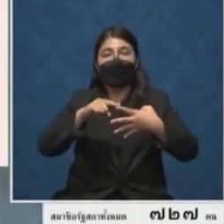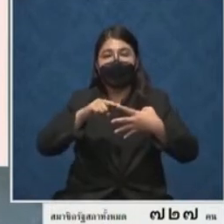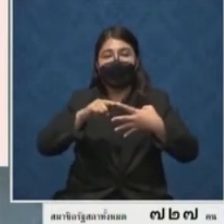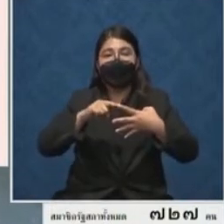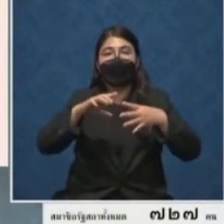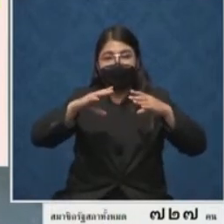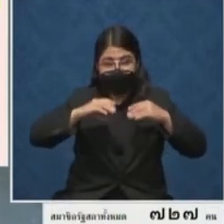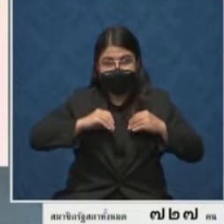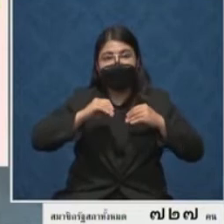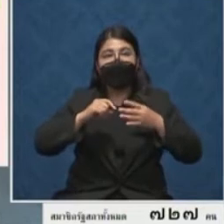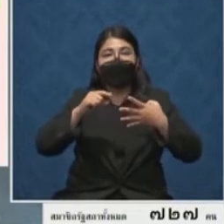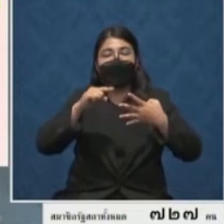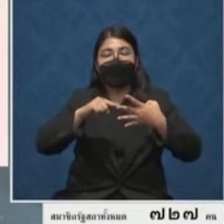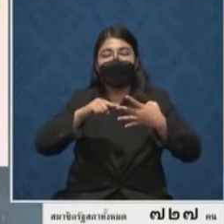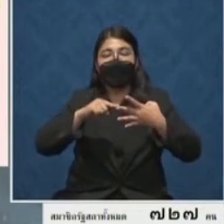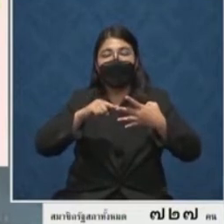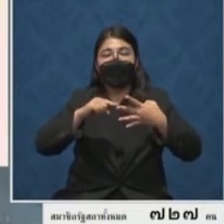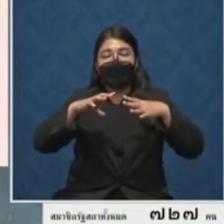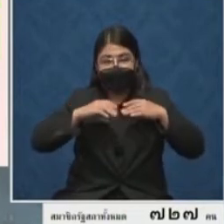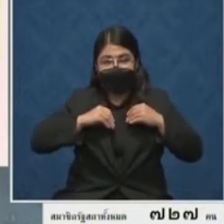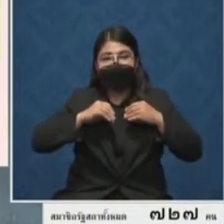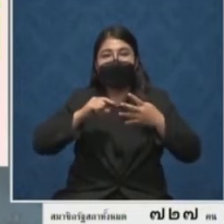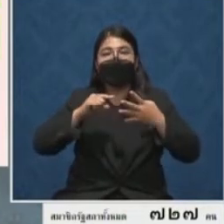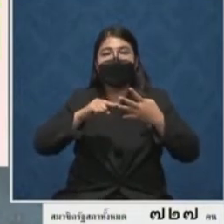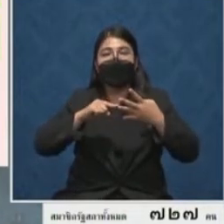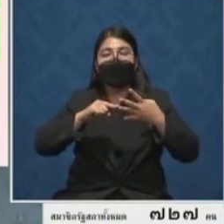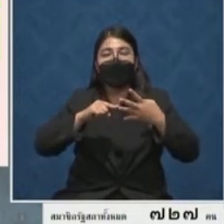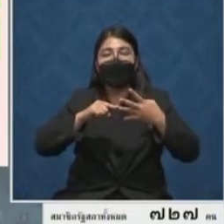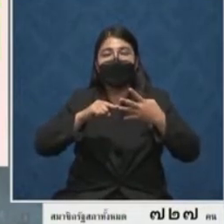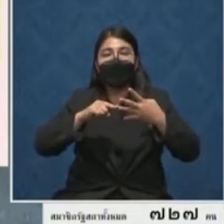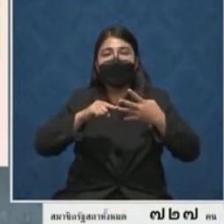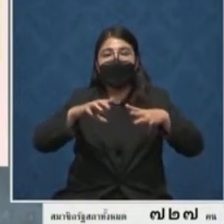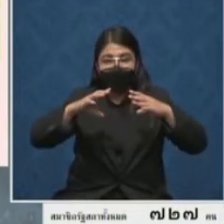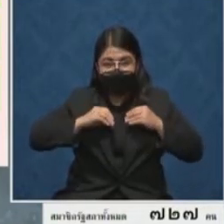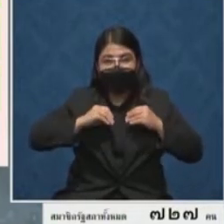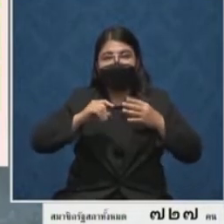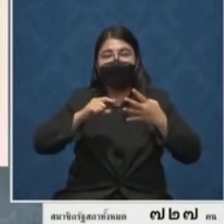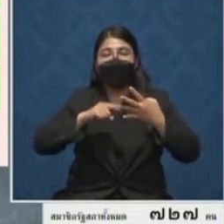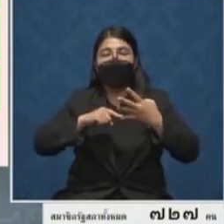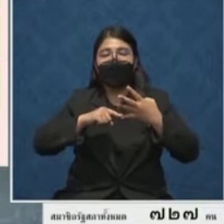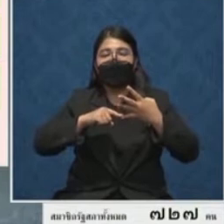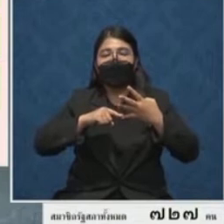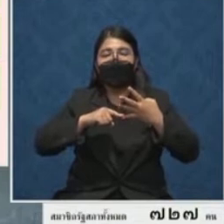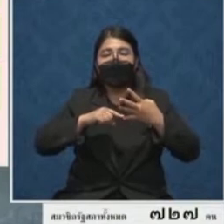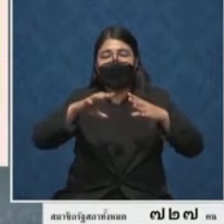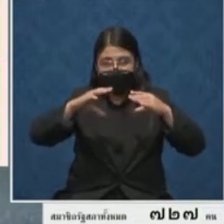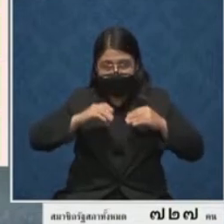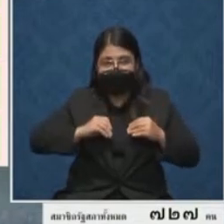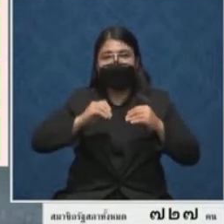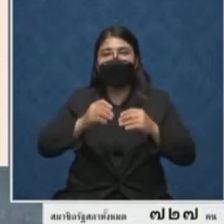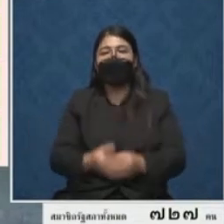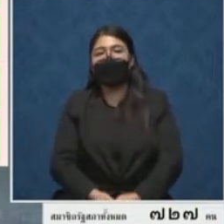รับหลักการ3รับหลักการ4รับหลักการครับ